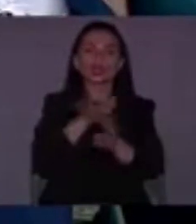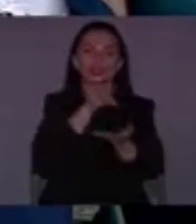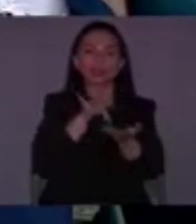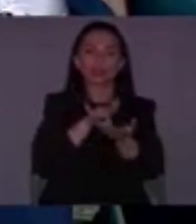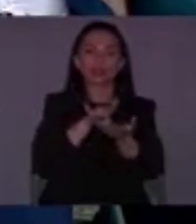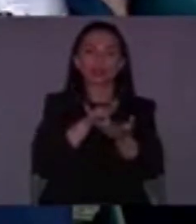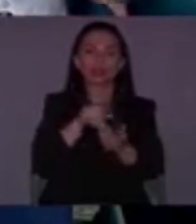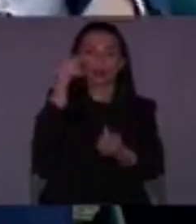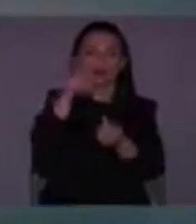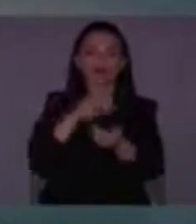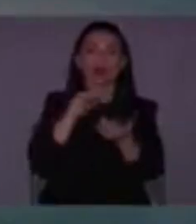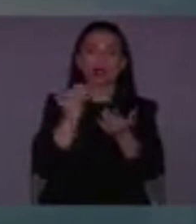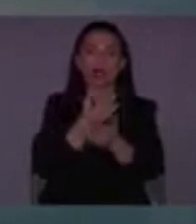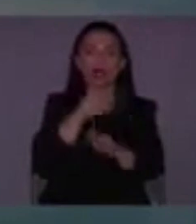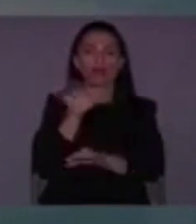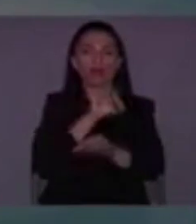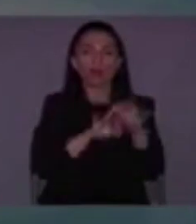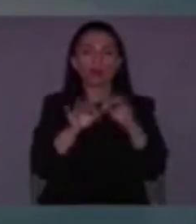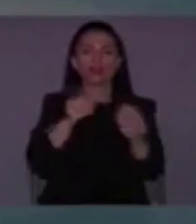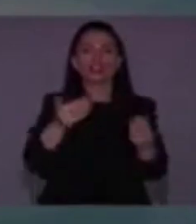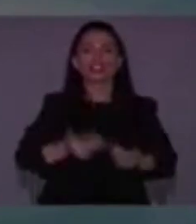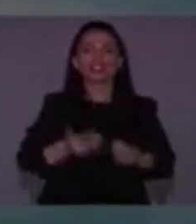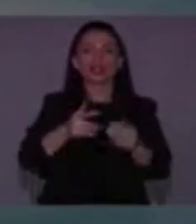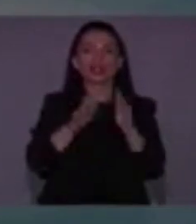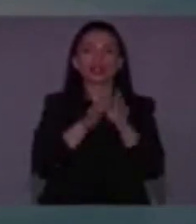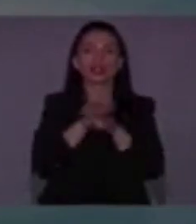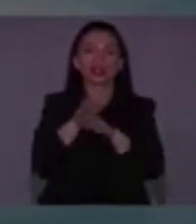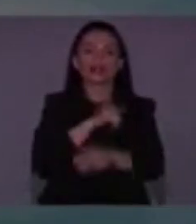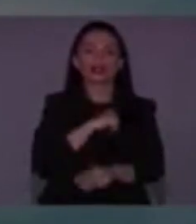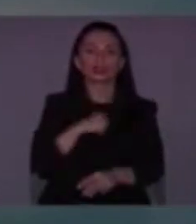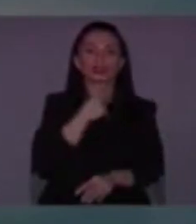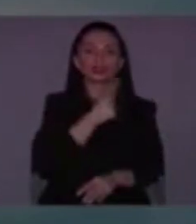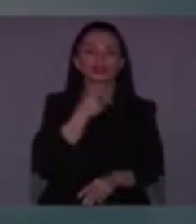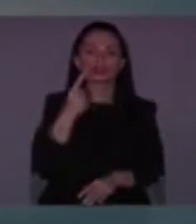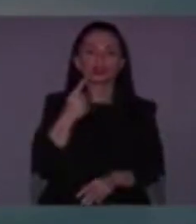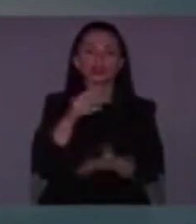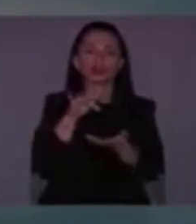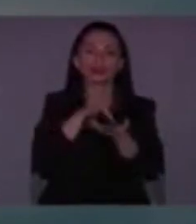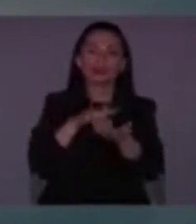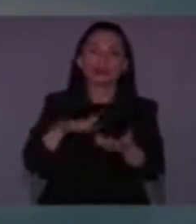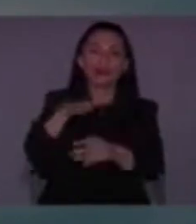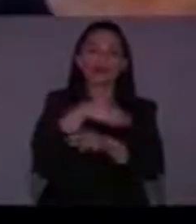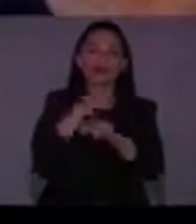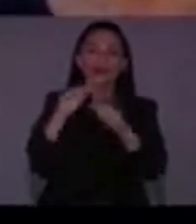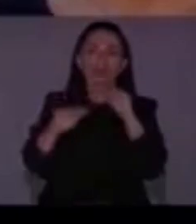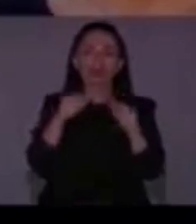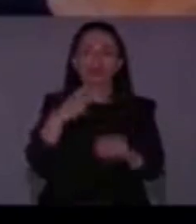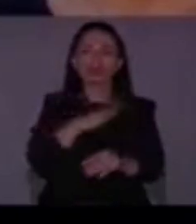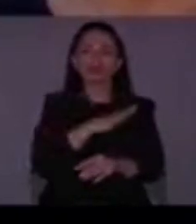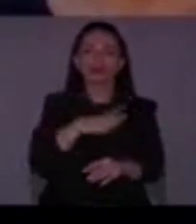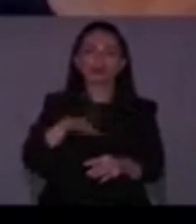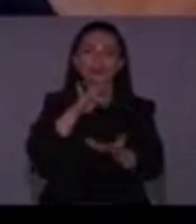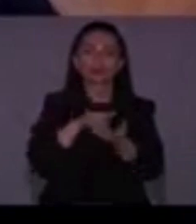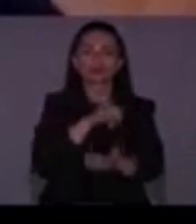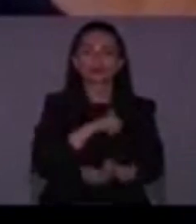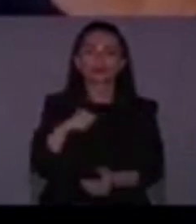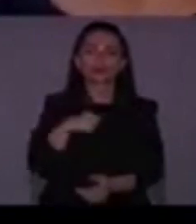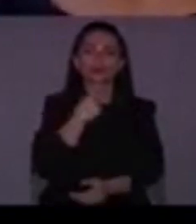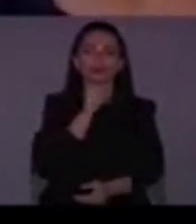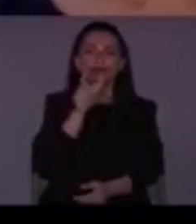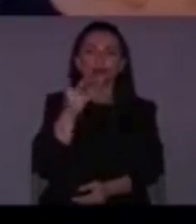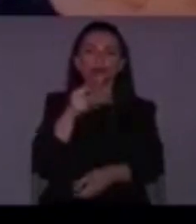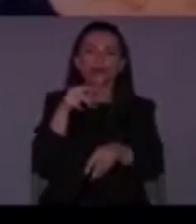ქალაქს, მოვარგოთ ახალი პროექტი, სიცოცხლით გავავსოთ თითეული თბილისური უბანი თუ ეზო, თბილისის თითეულმა მოქალაქემ